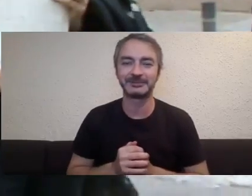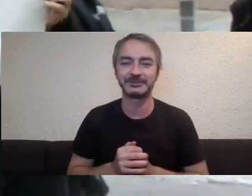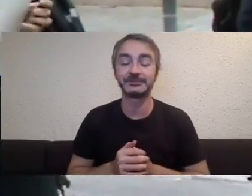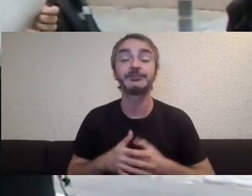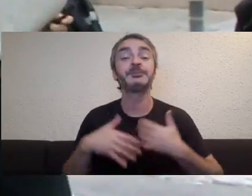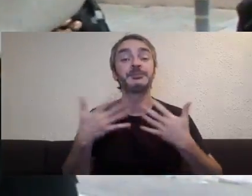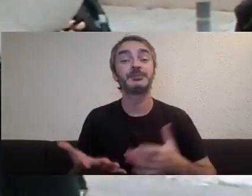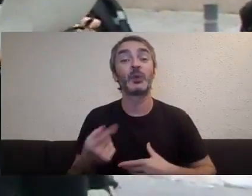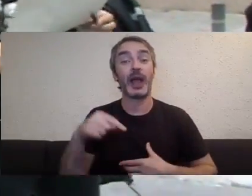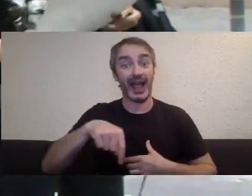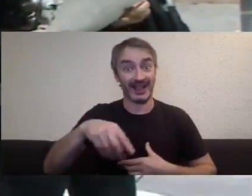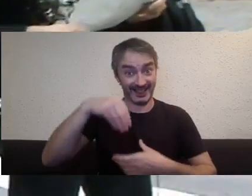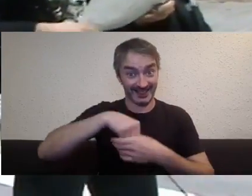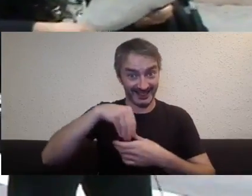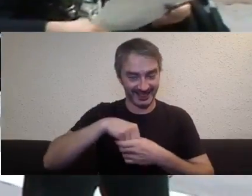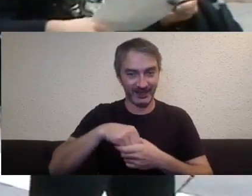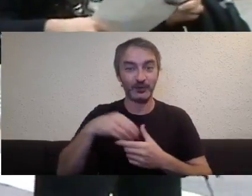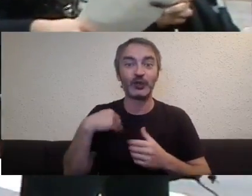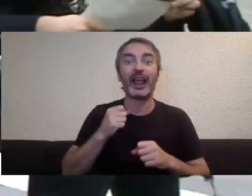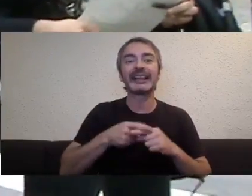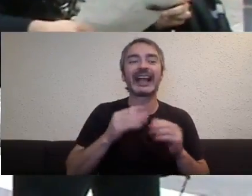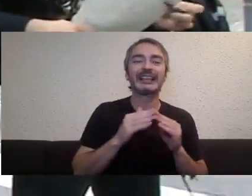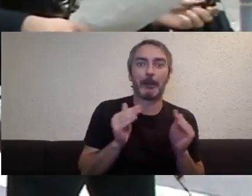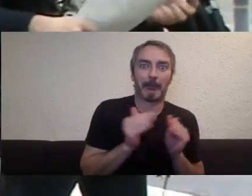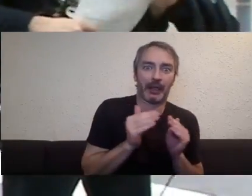Tinc proves. I llavors, el més... Clar,